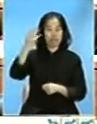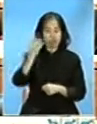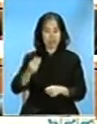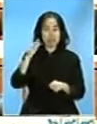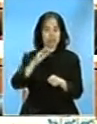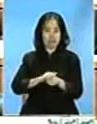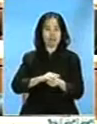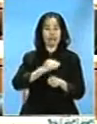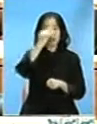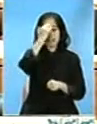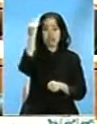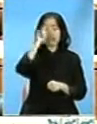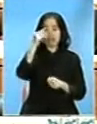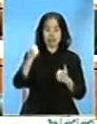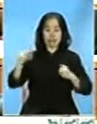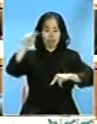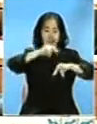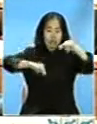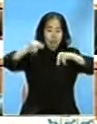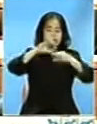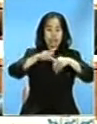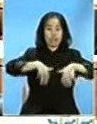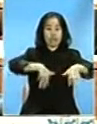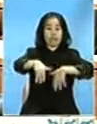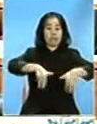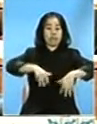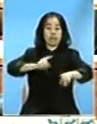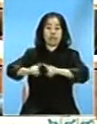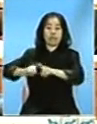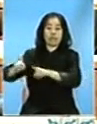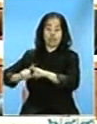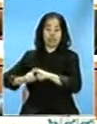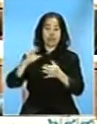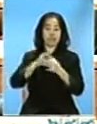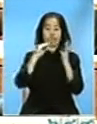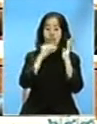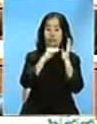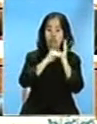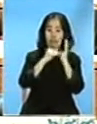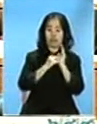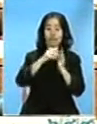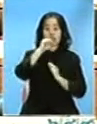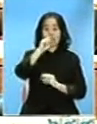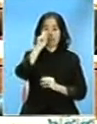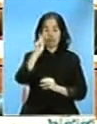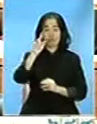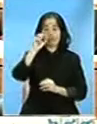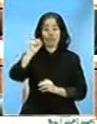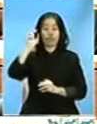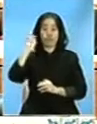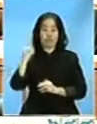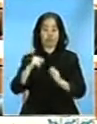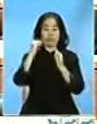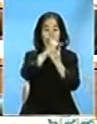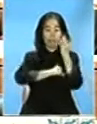วันนี้การปกครองในระดับท้องถิ่นไม่ว่าจะเป็นในกรุงเทพมหานครที่เป็นสกสขในต่างจังหวัดเป็น